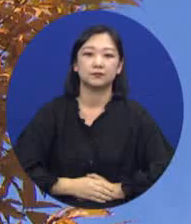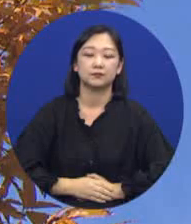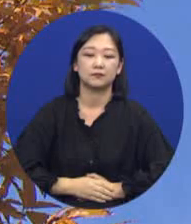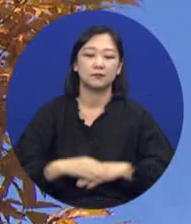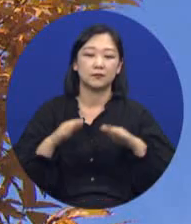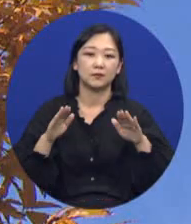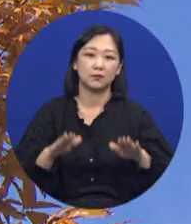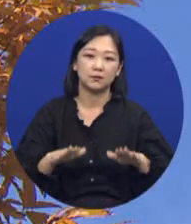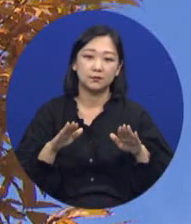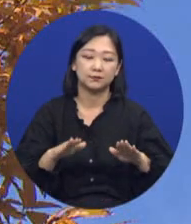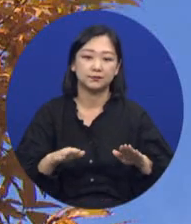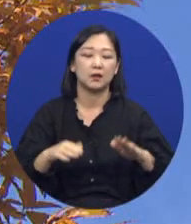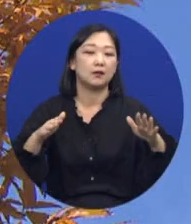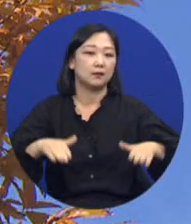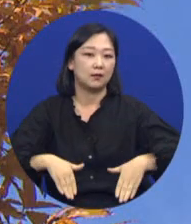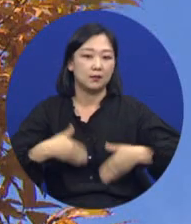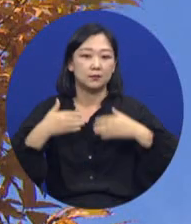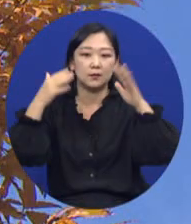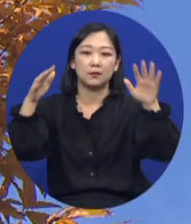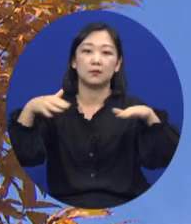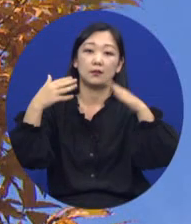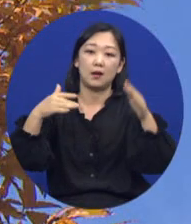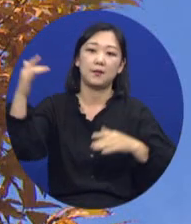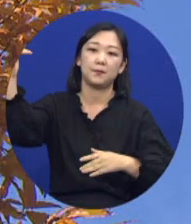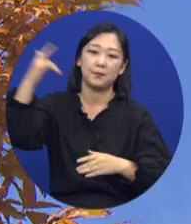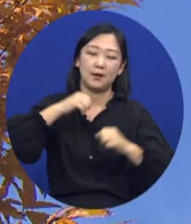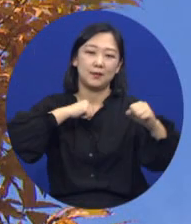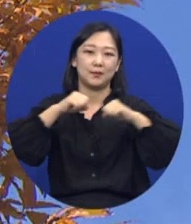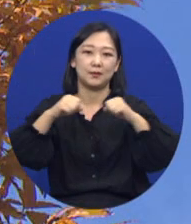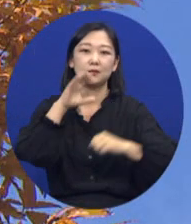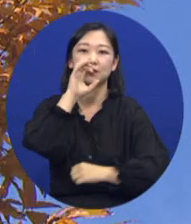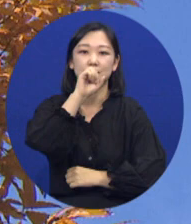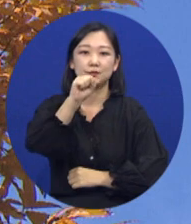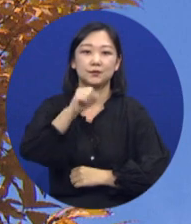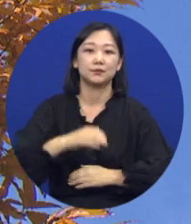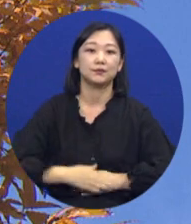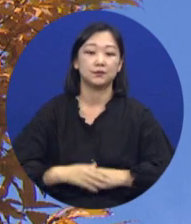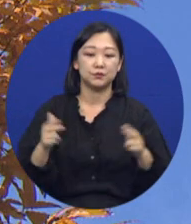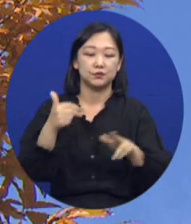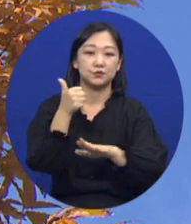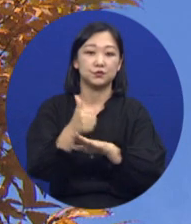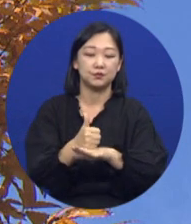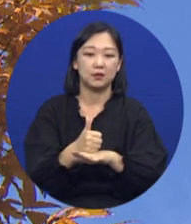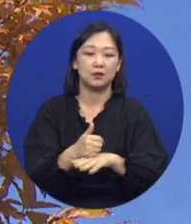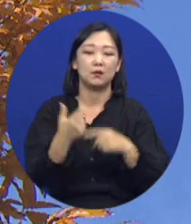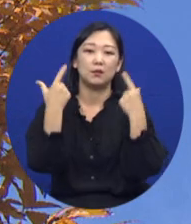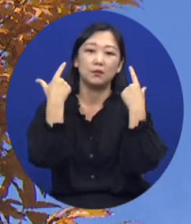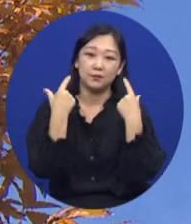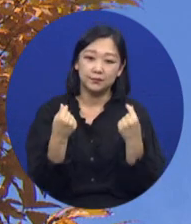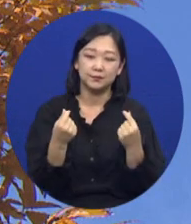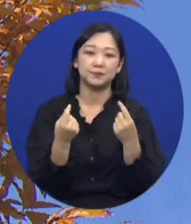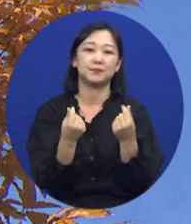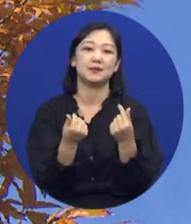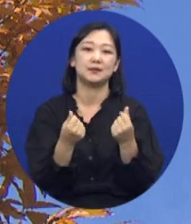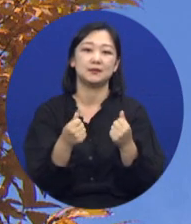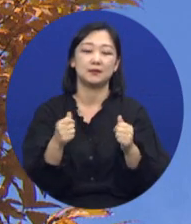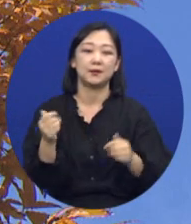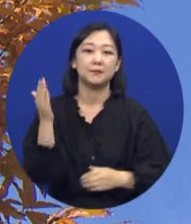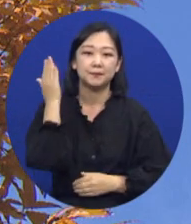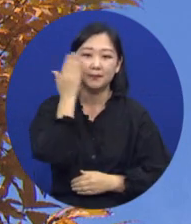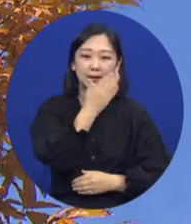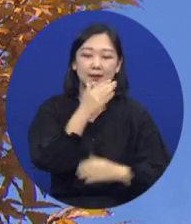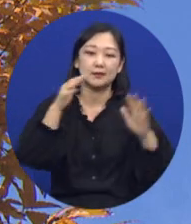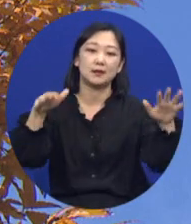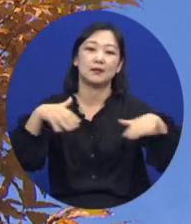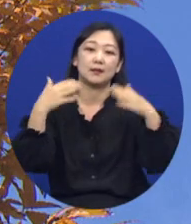오늘 낮동안 따스한 가을 볕이 퍼지면서 활동 악의 좋았는데요 주말에도 예년 기온을 보이면서 쾌청한 가을 날씨가